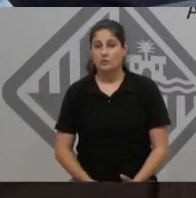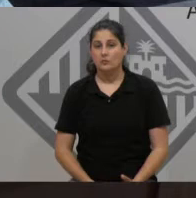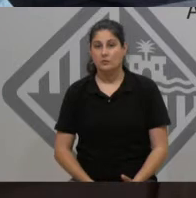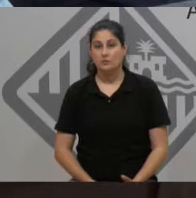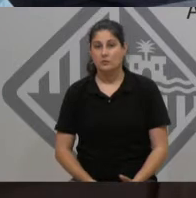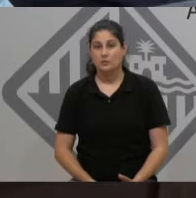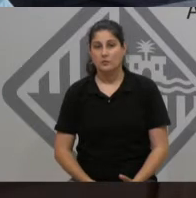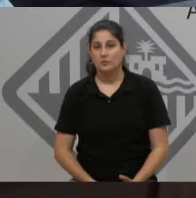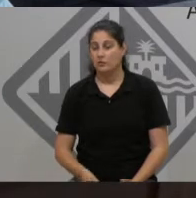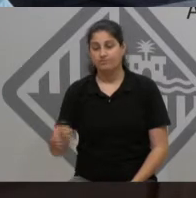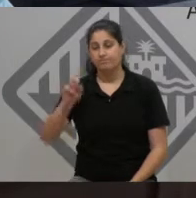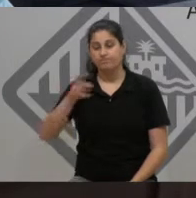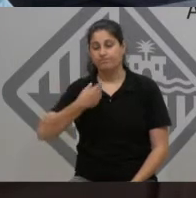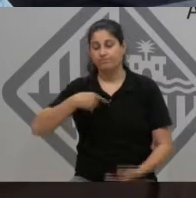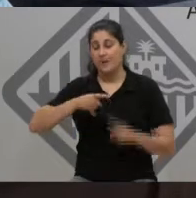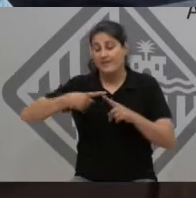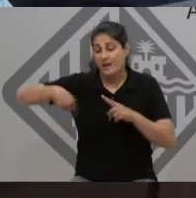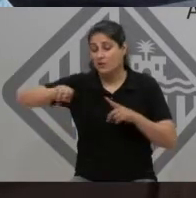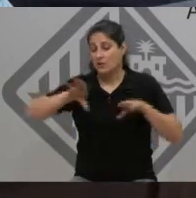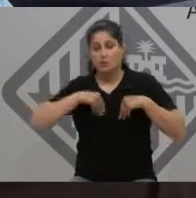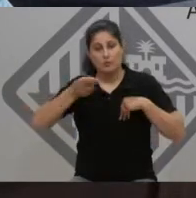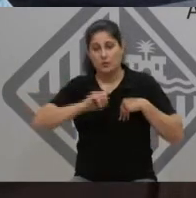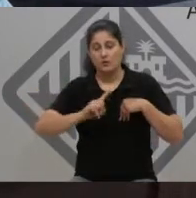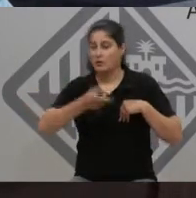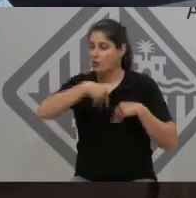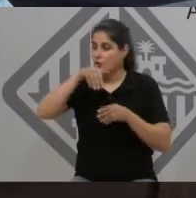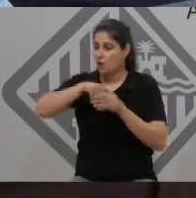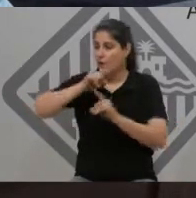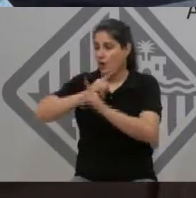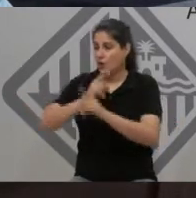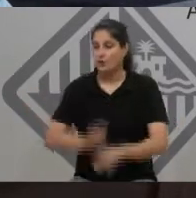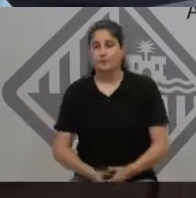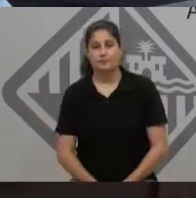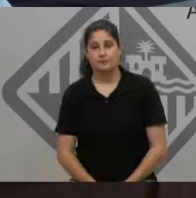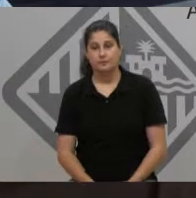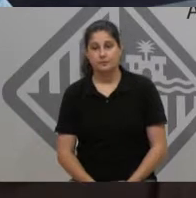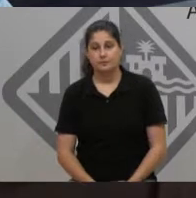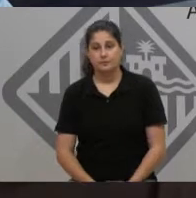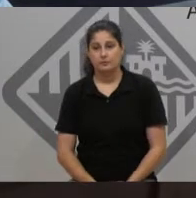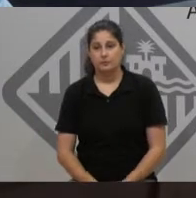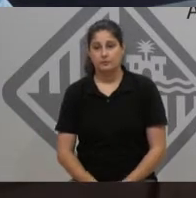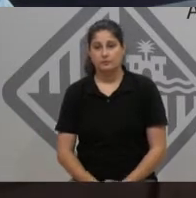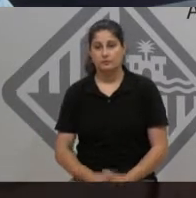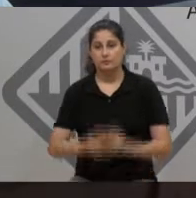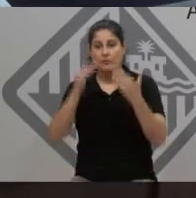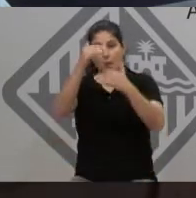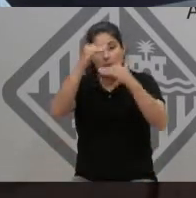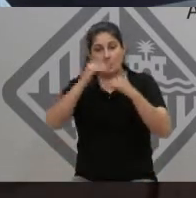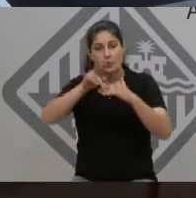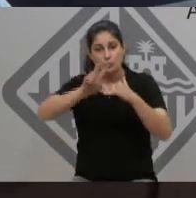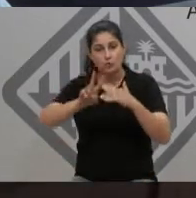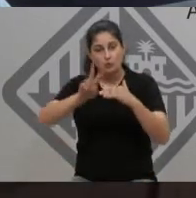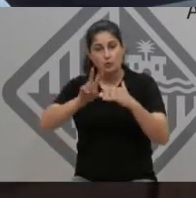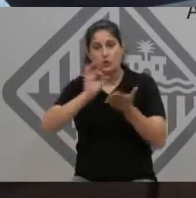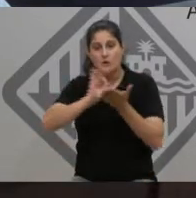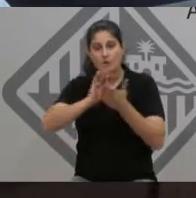No, mantenint la nostra proposició tal qual. I votarem en contra. Molt bé. Passam al bloc 2, que és el bloc de serveis